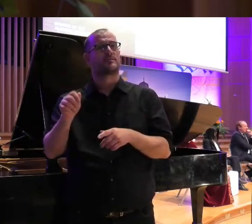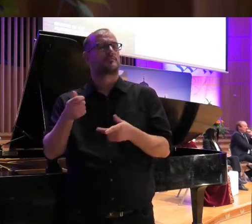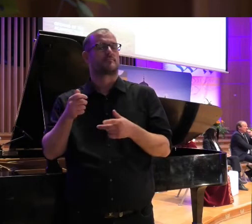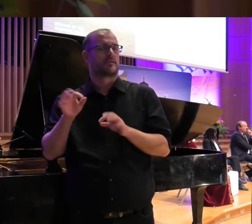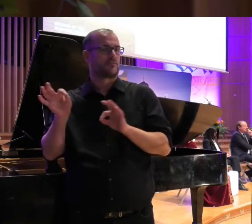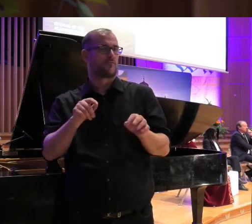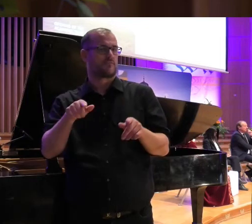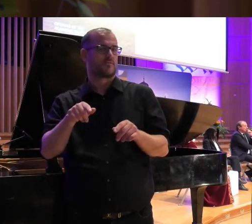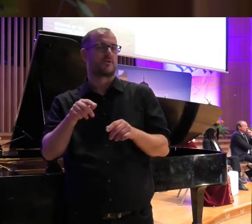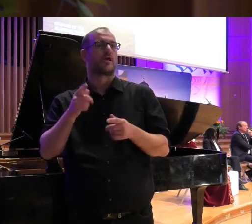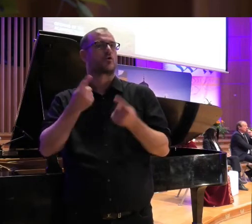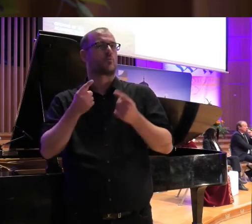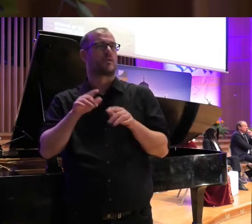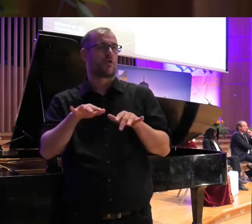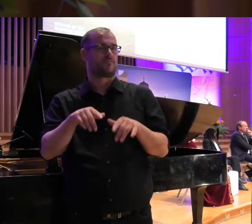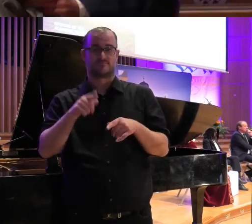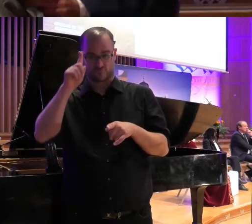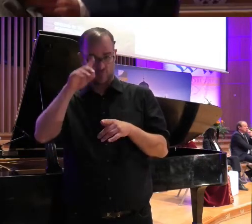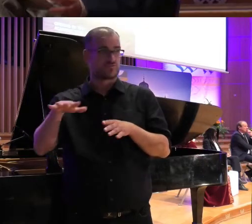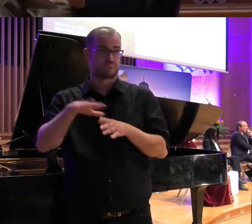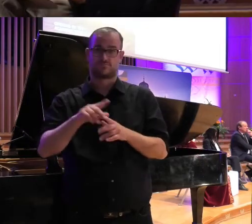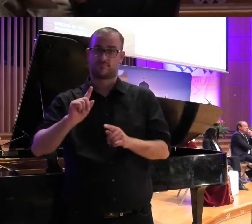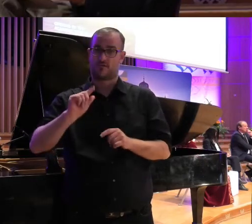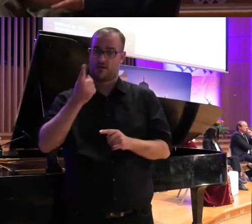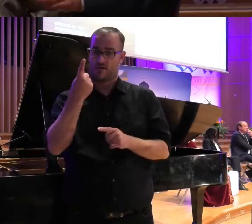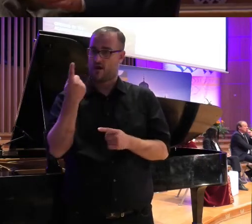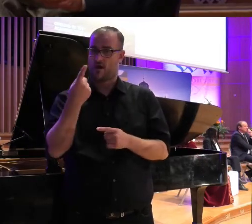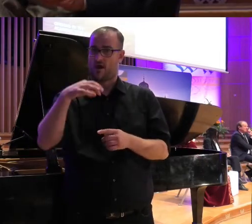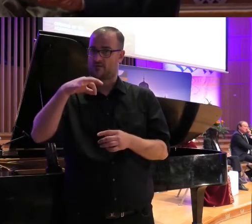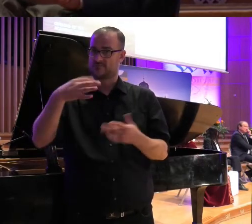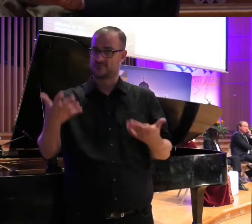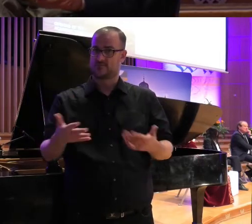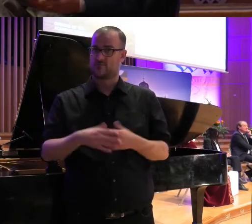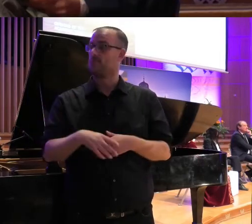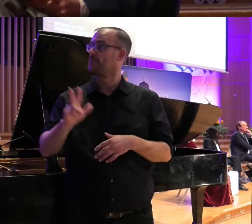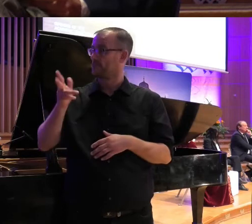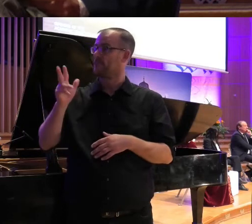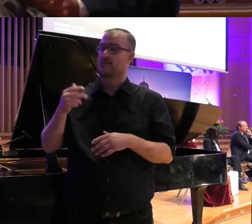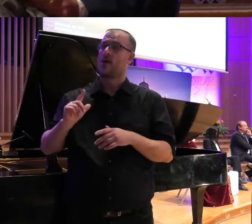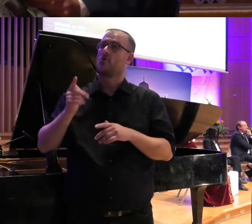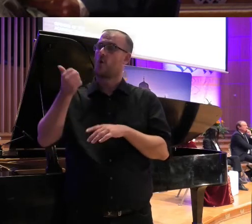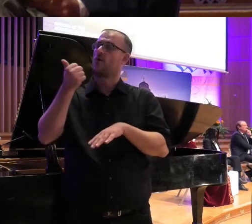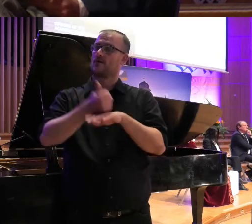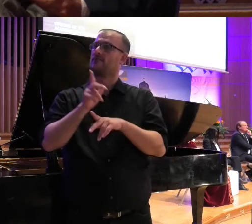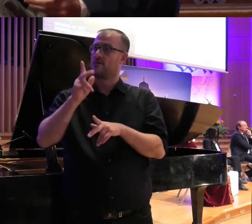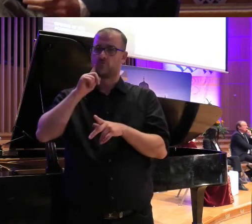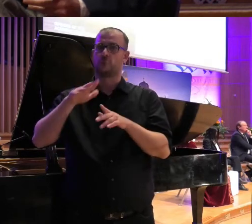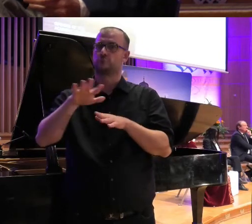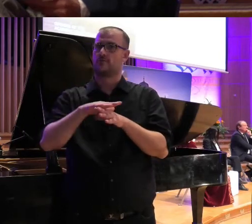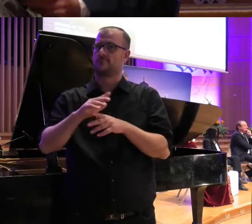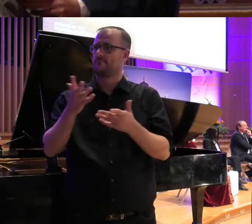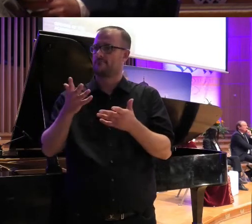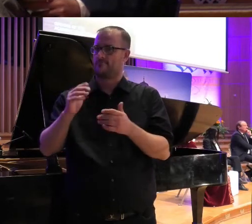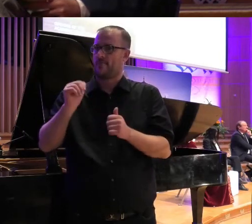nach so in Deutschland ganz einmalig. Das stimmt, tatsächlich ist dieses Prorektorat für Nachhaltigkeit eines der ersten in Deutschland. Und Sie haben gerade eben